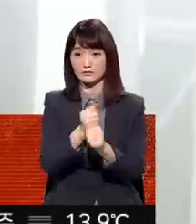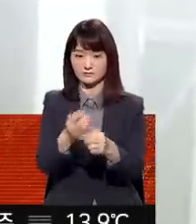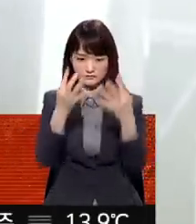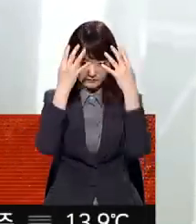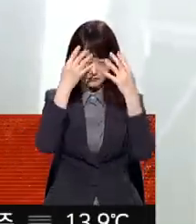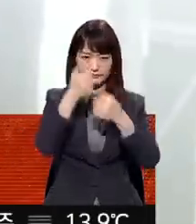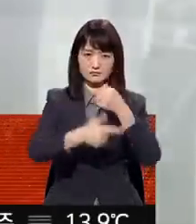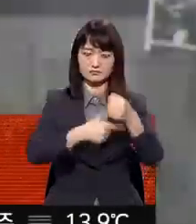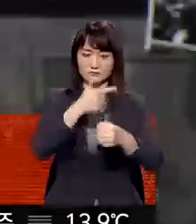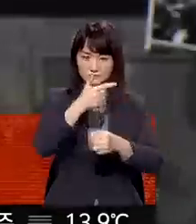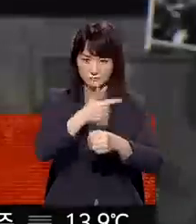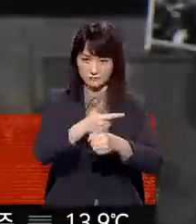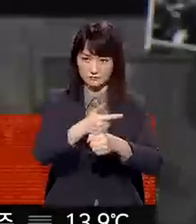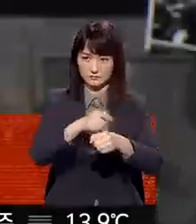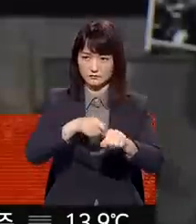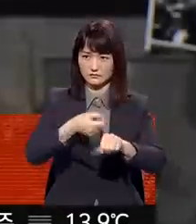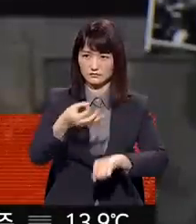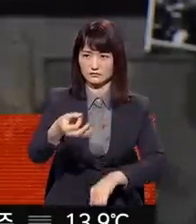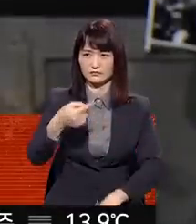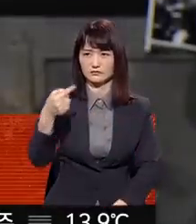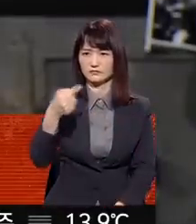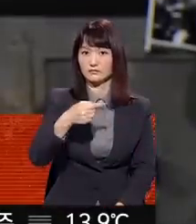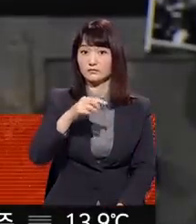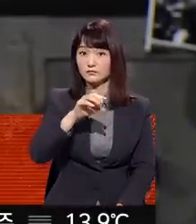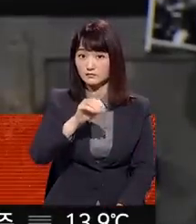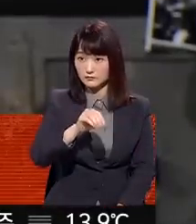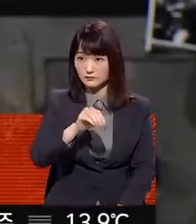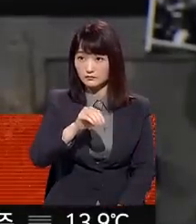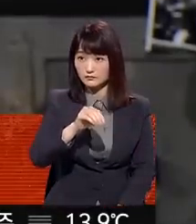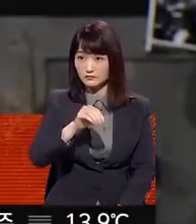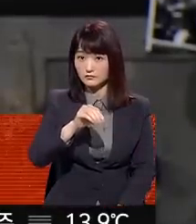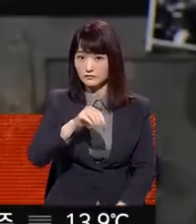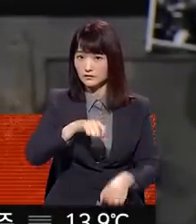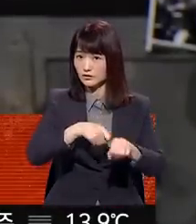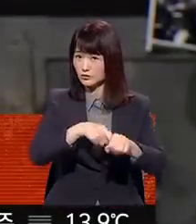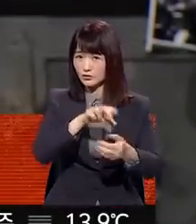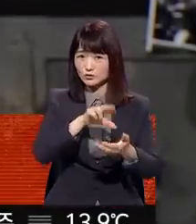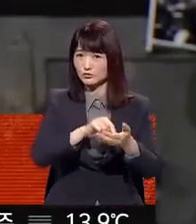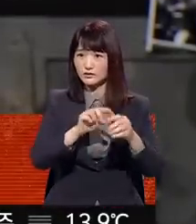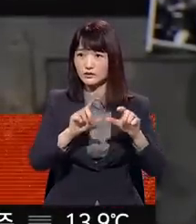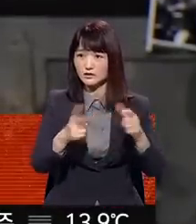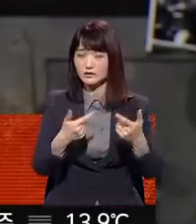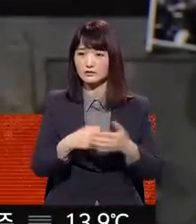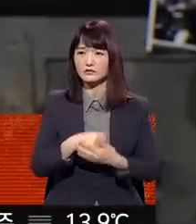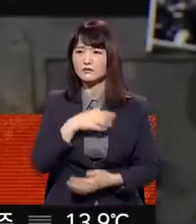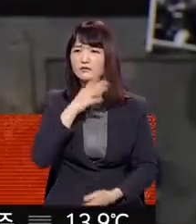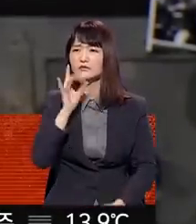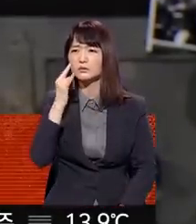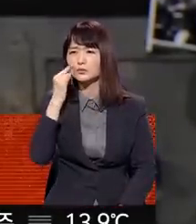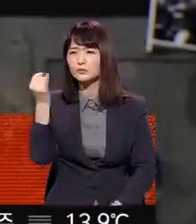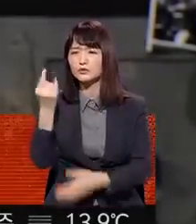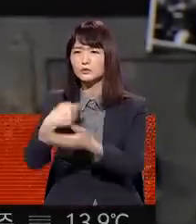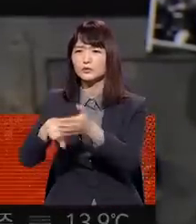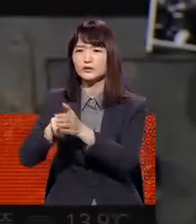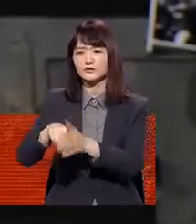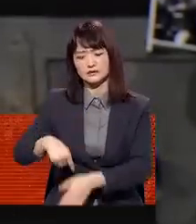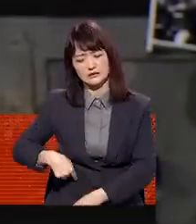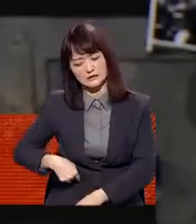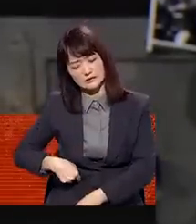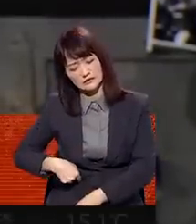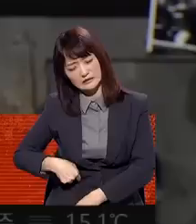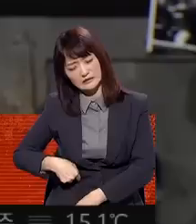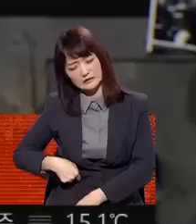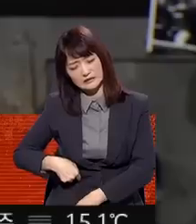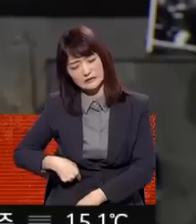이하의 징역이나 1천만 원 이하의 벌금을 처할 수는 있는데 그 처벌하는 게 문제가 아니고 저 노무를 위해서 양심을 어기면 안 되지